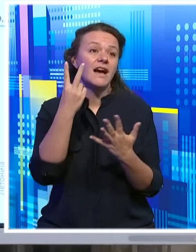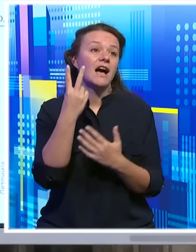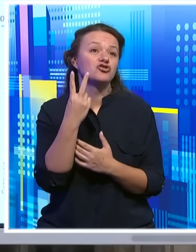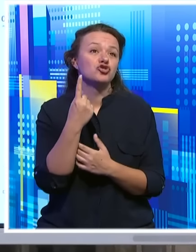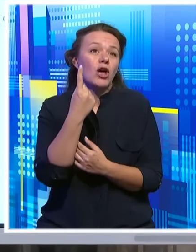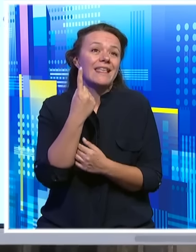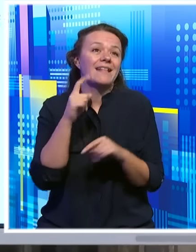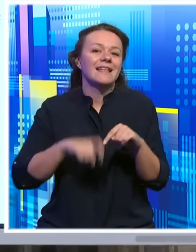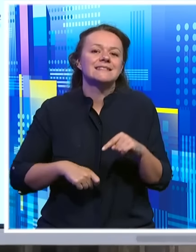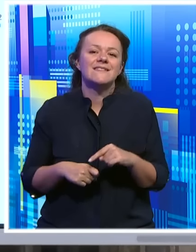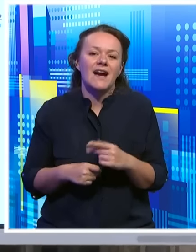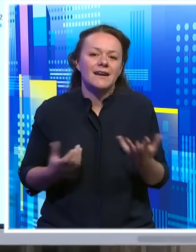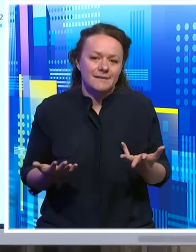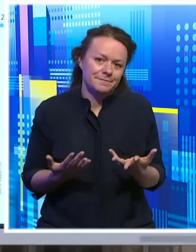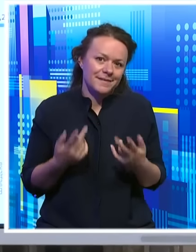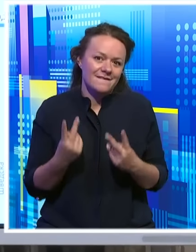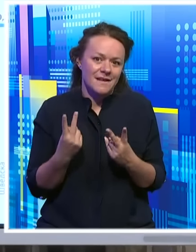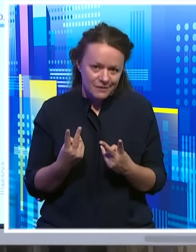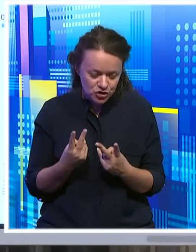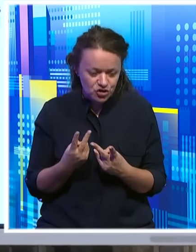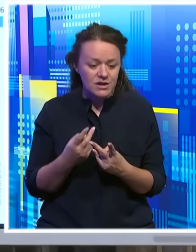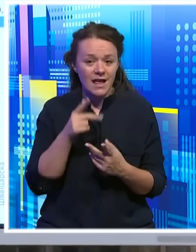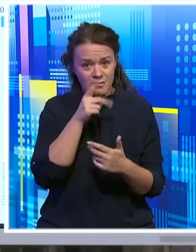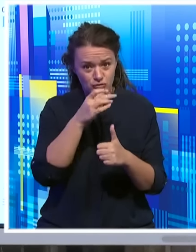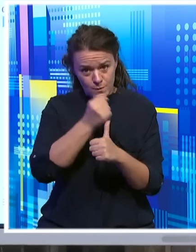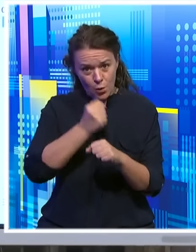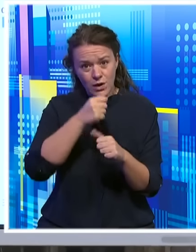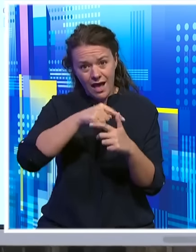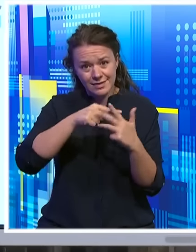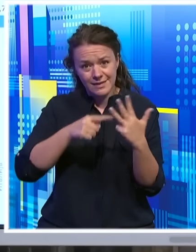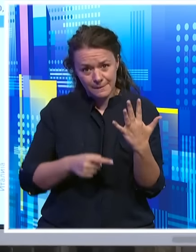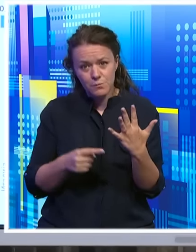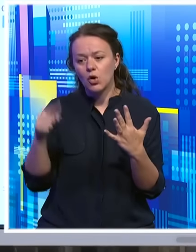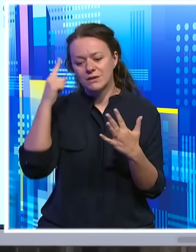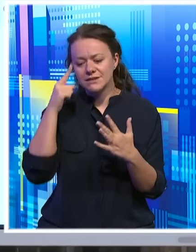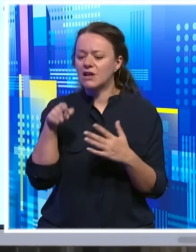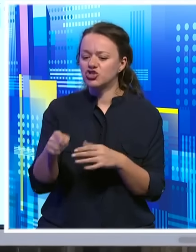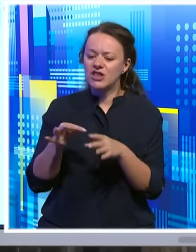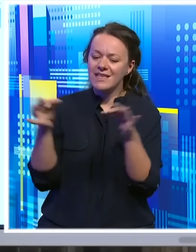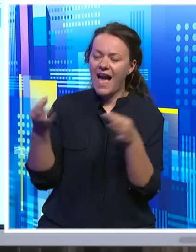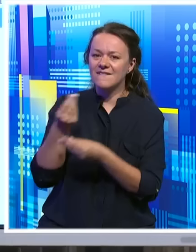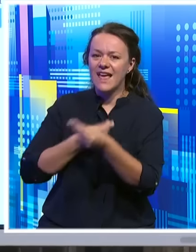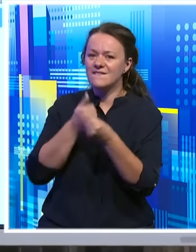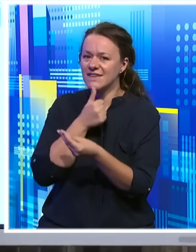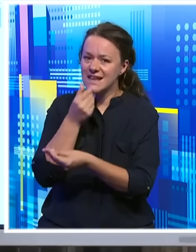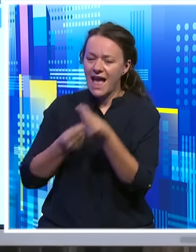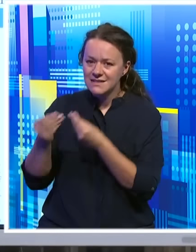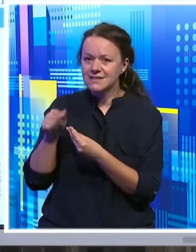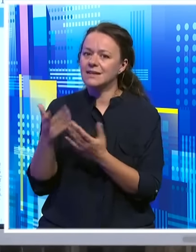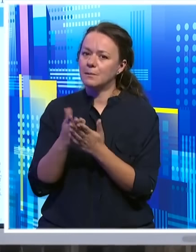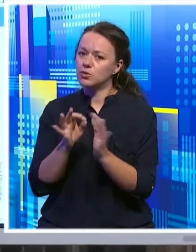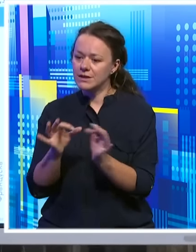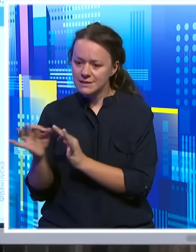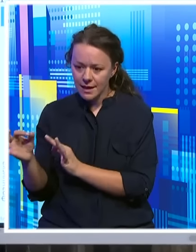sve to mogli da izguramo, potrebno je više toga od stabilnosti javnih finansija i podneću izveštaj ljudima o svemu